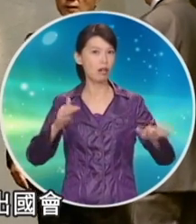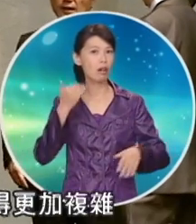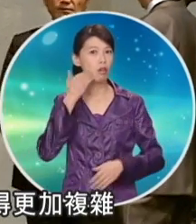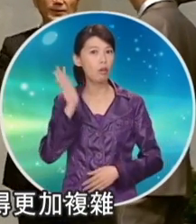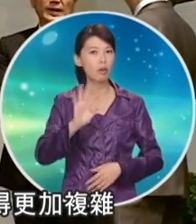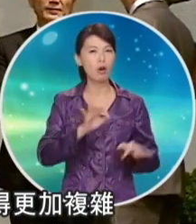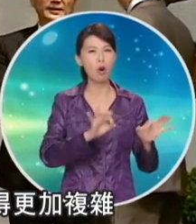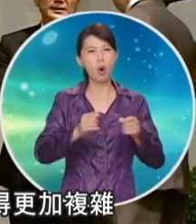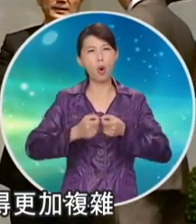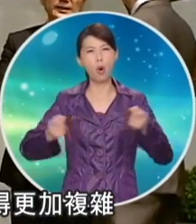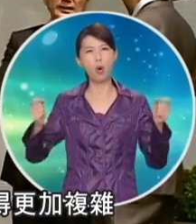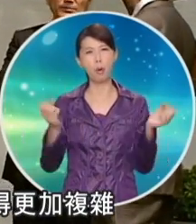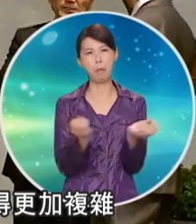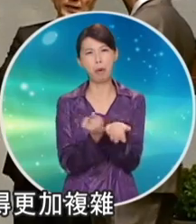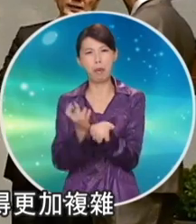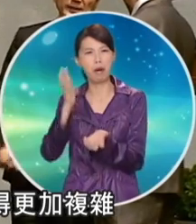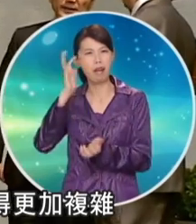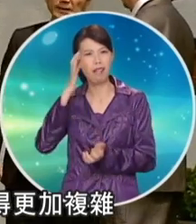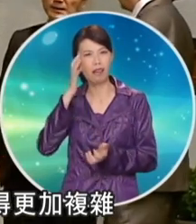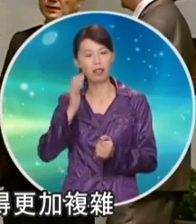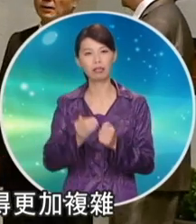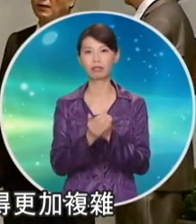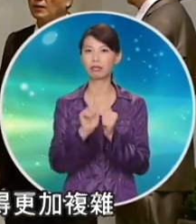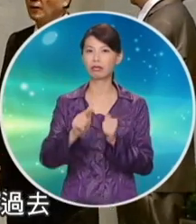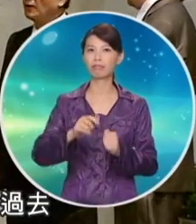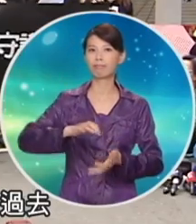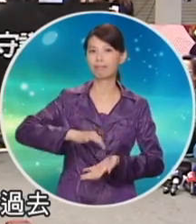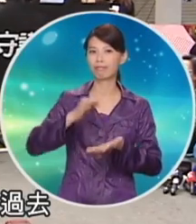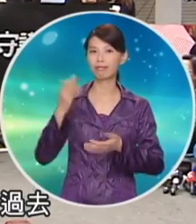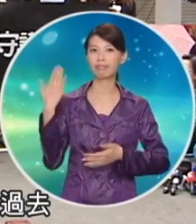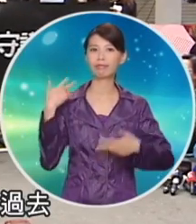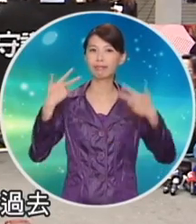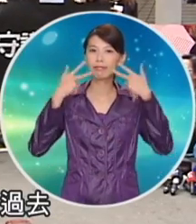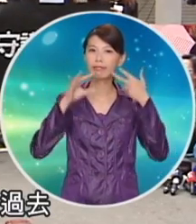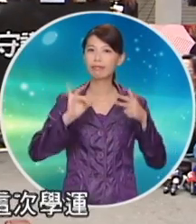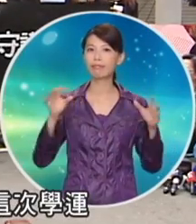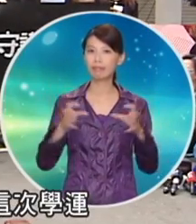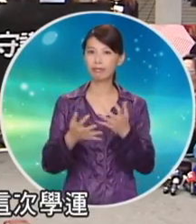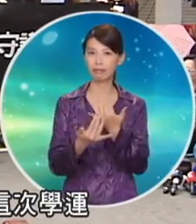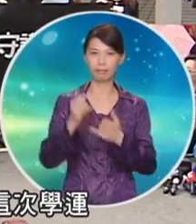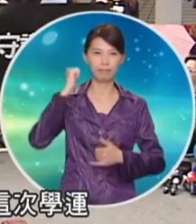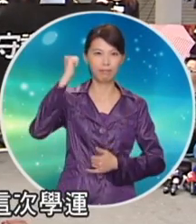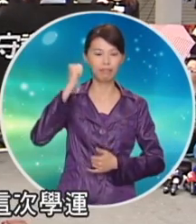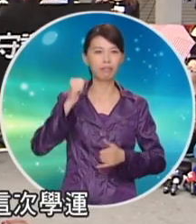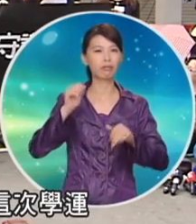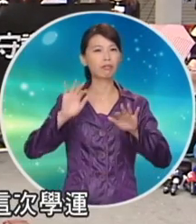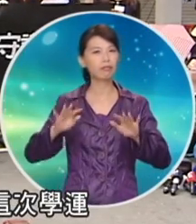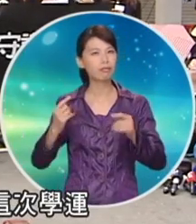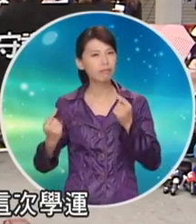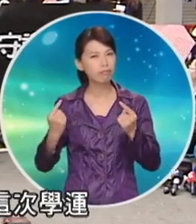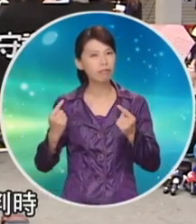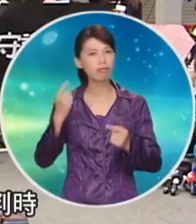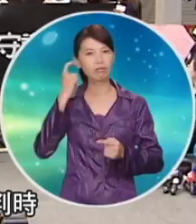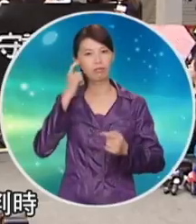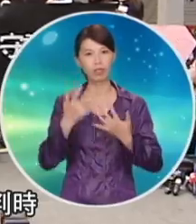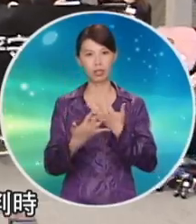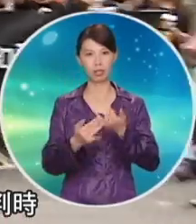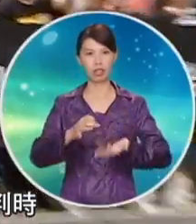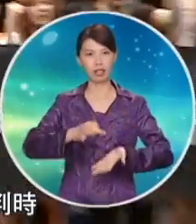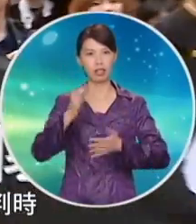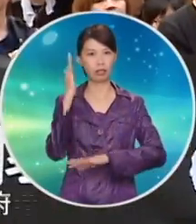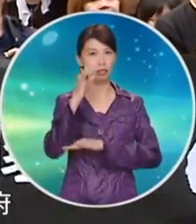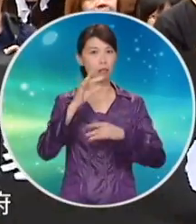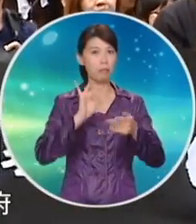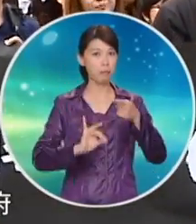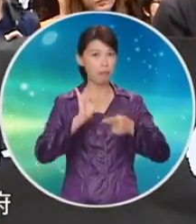会，否则事件拖越久会变得更加复杂。而贺德芬更拿出过去野百合的经验来看这次学运，认为学生在谈